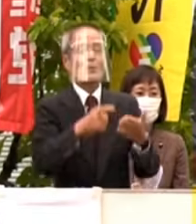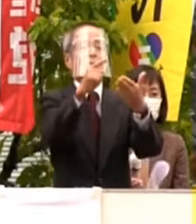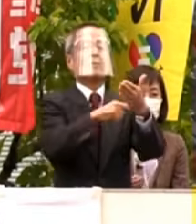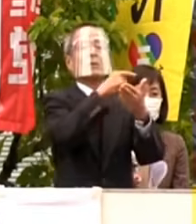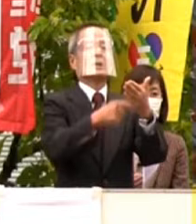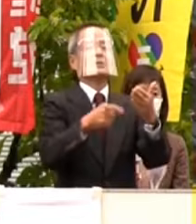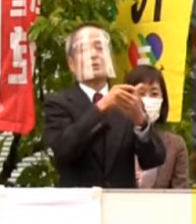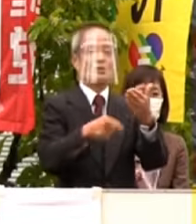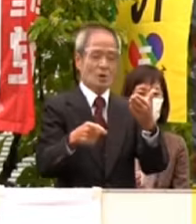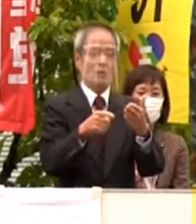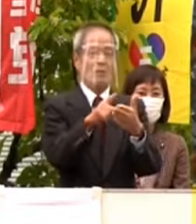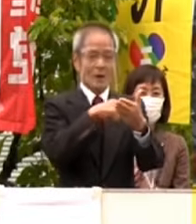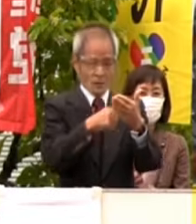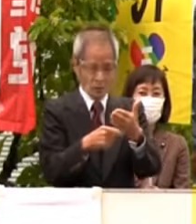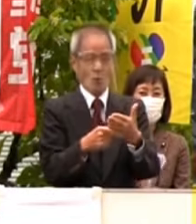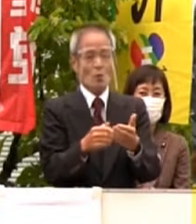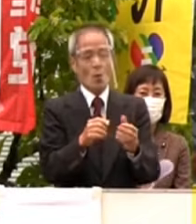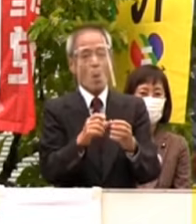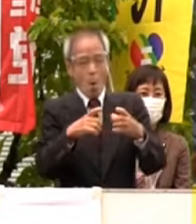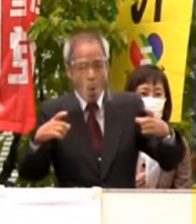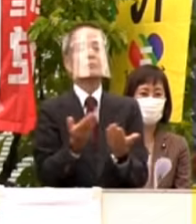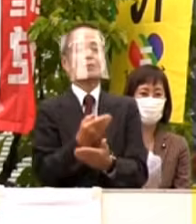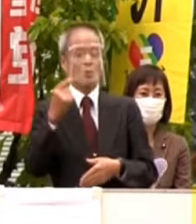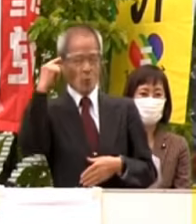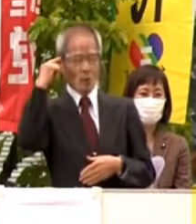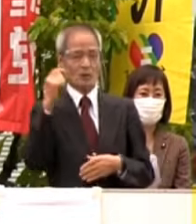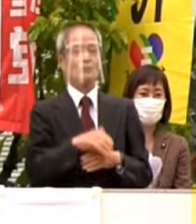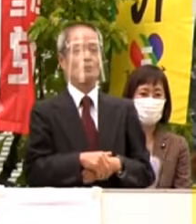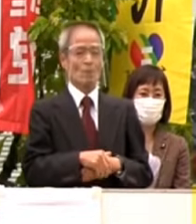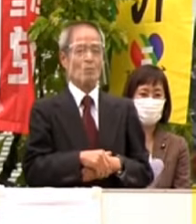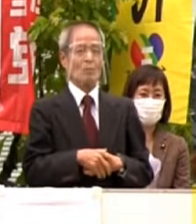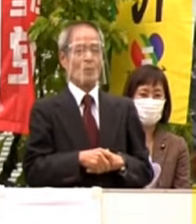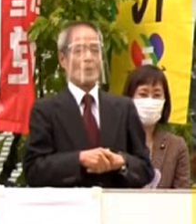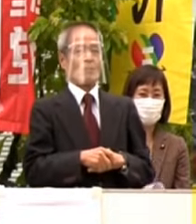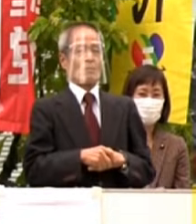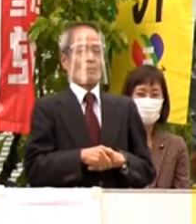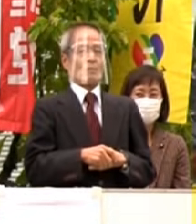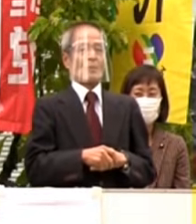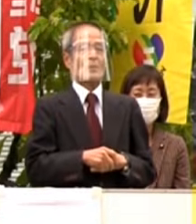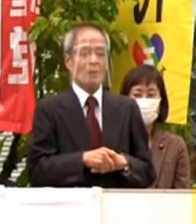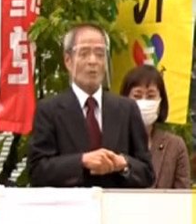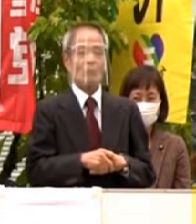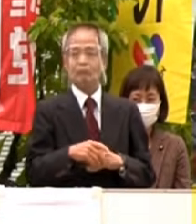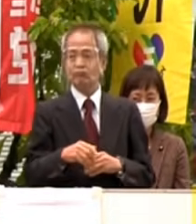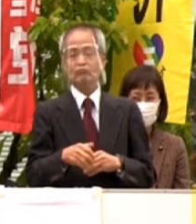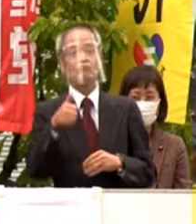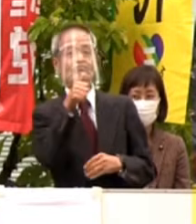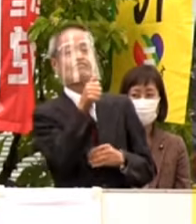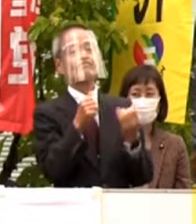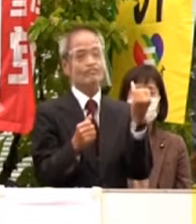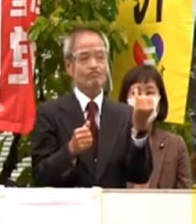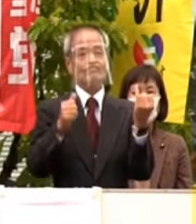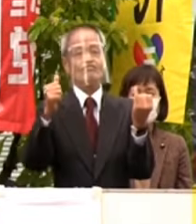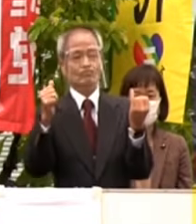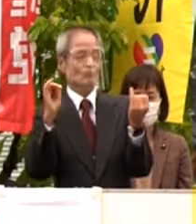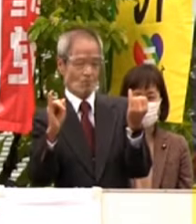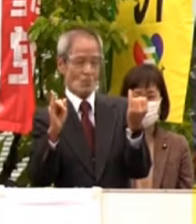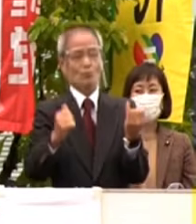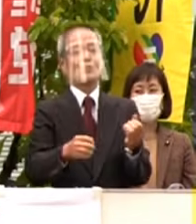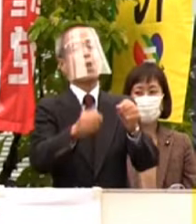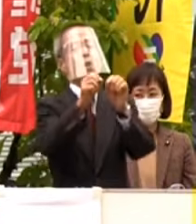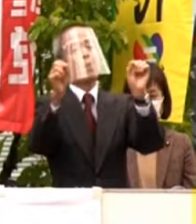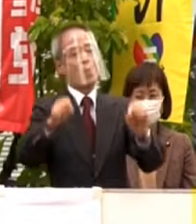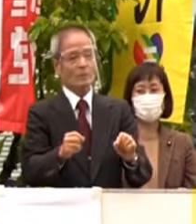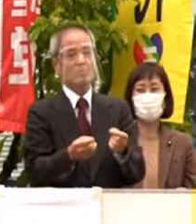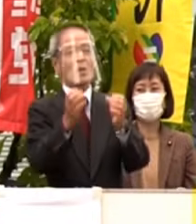さん、この池内沙織さんは、そうした意味で先頭に立ってジェンダー平等の問題取り組んできた本当に数少ない国会議員です